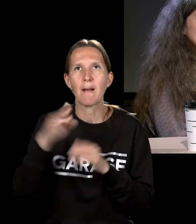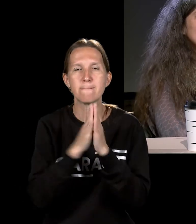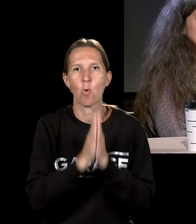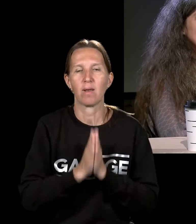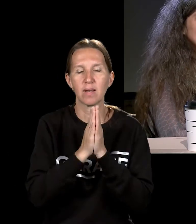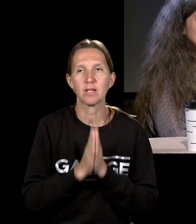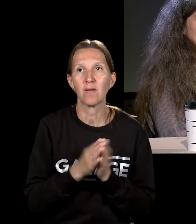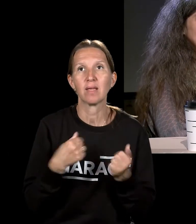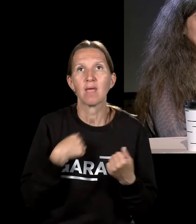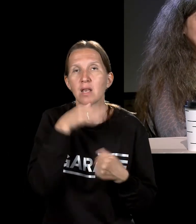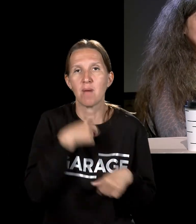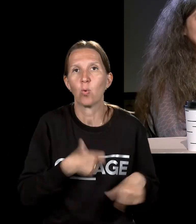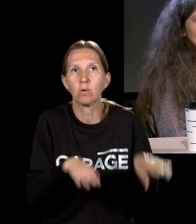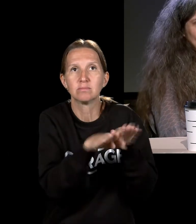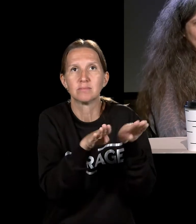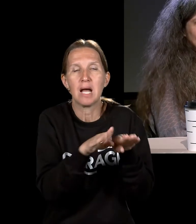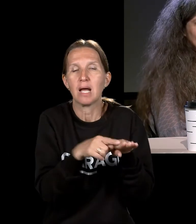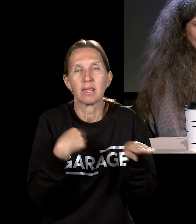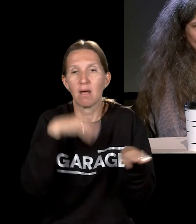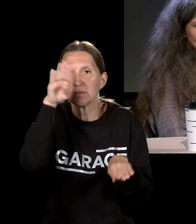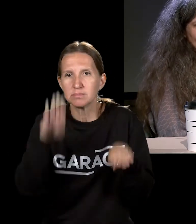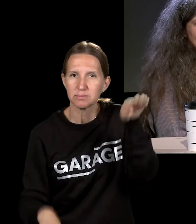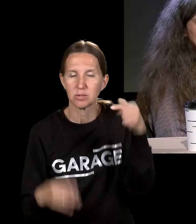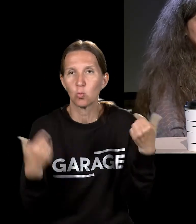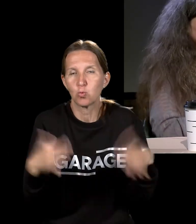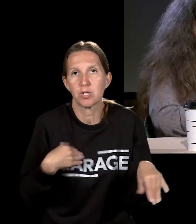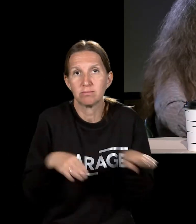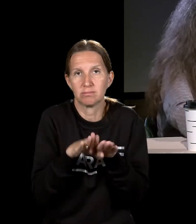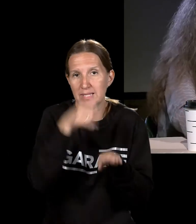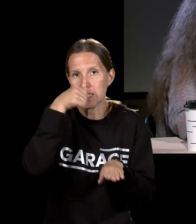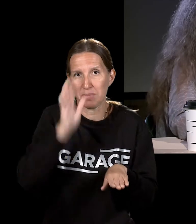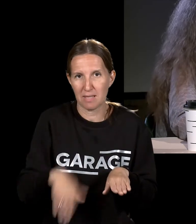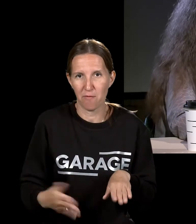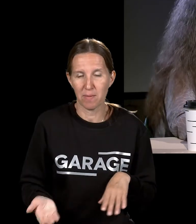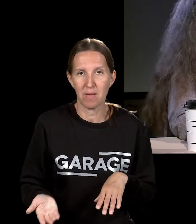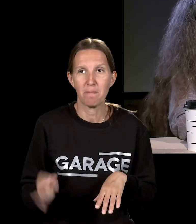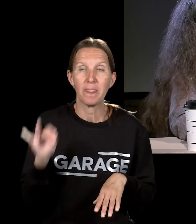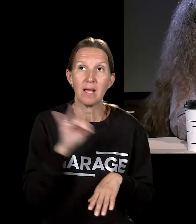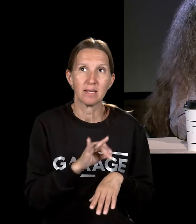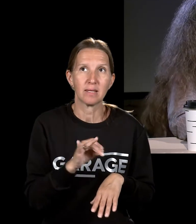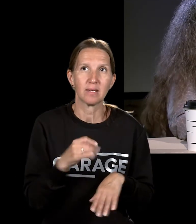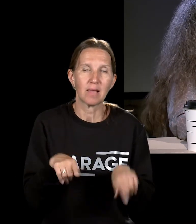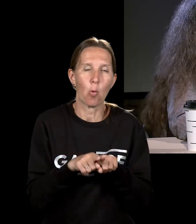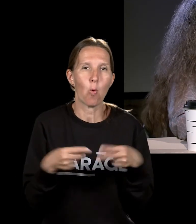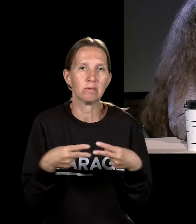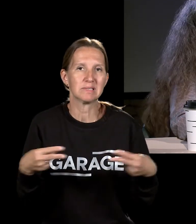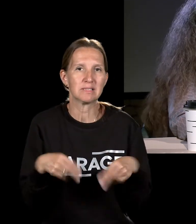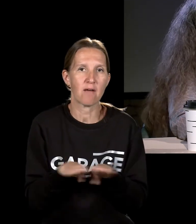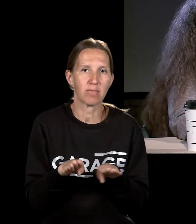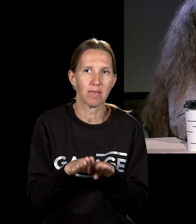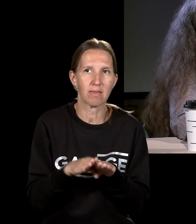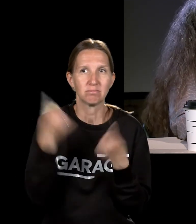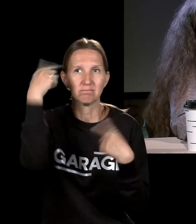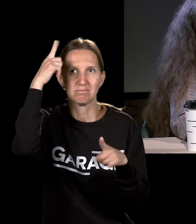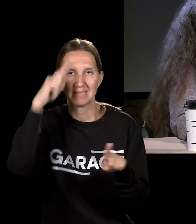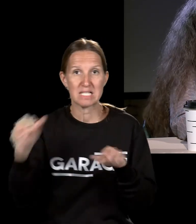что я не могу себя с этим сопоставить, я заведомо не сопоставим с этим. И вот это сравнение с мистерией,